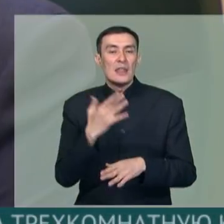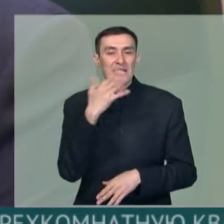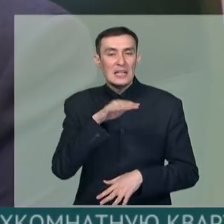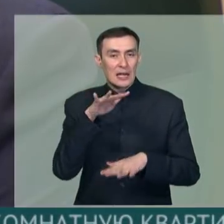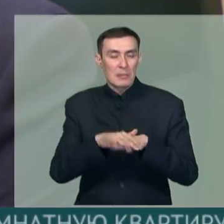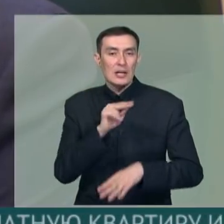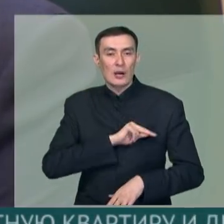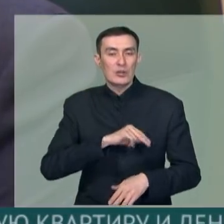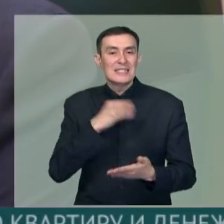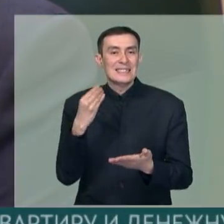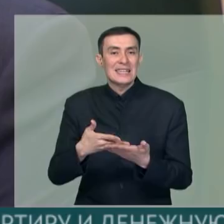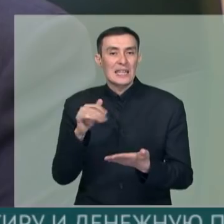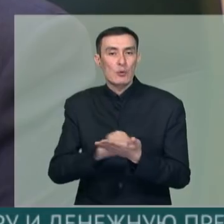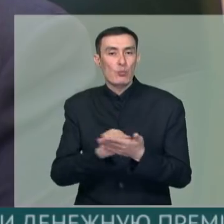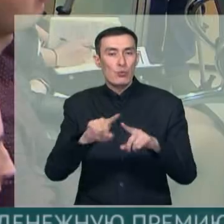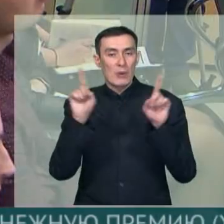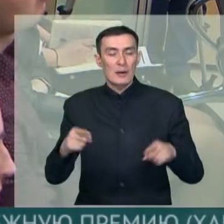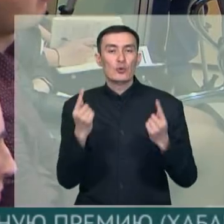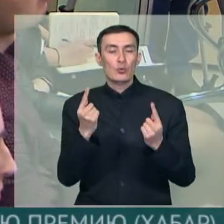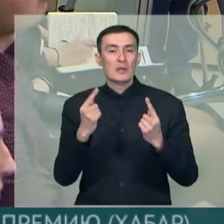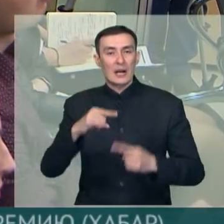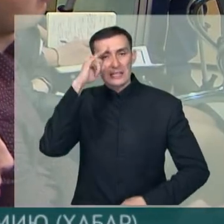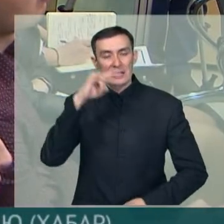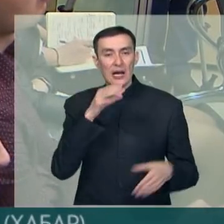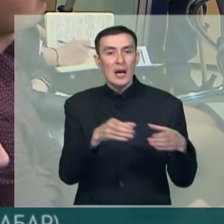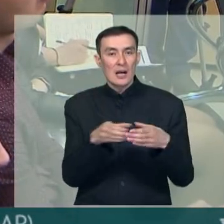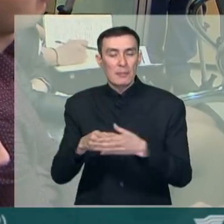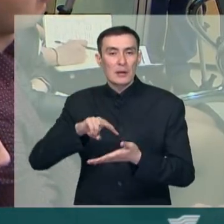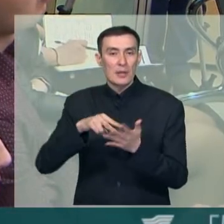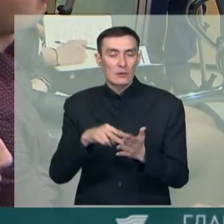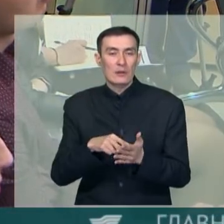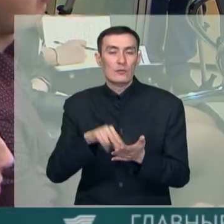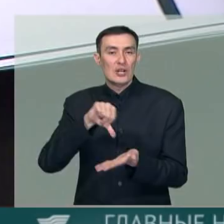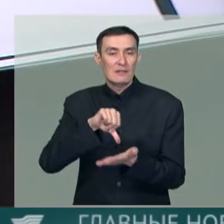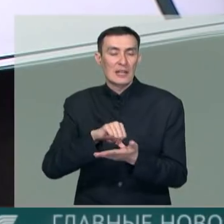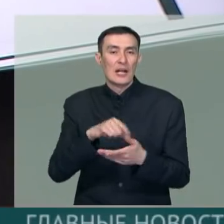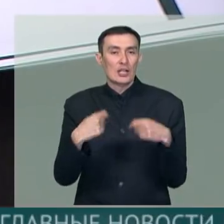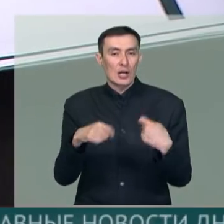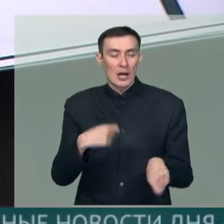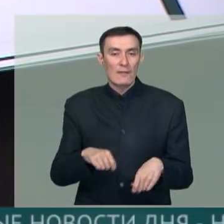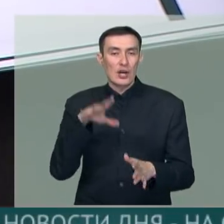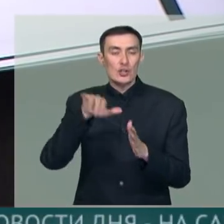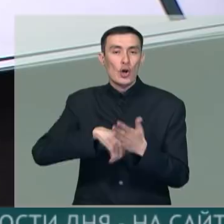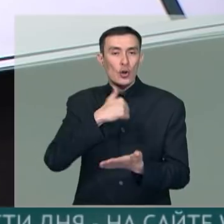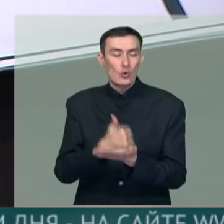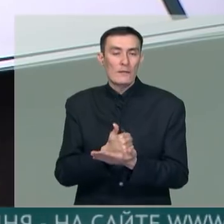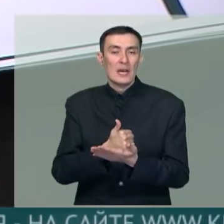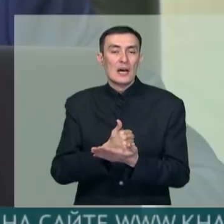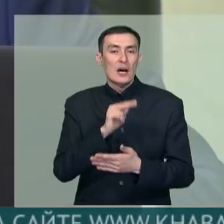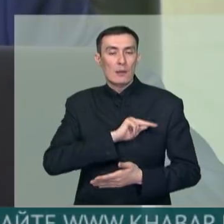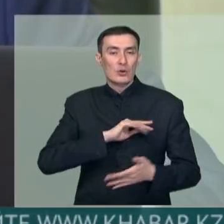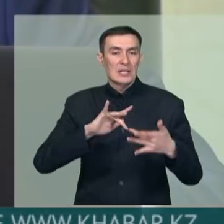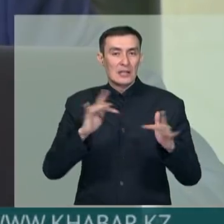и работать с ценными бумагами крупных казахстанских компаний, которые планируют выходить на IPO. В основе работы «Инвест онлайн»